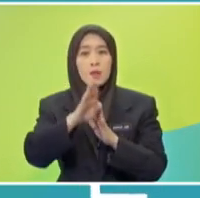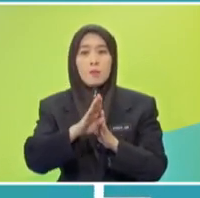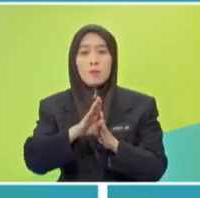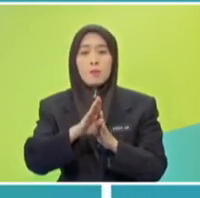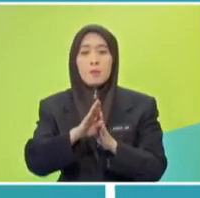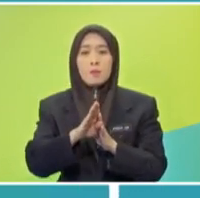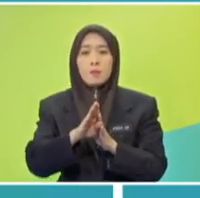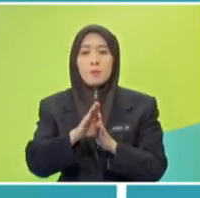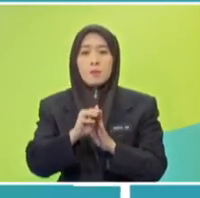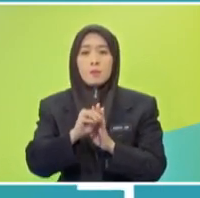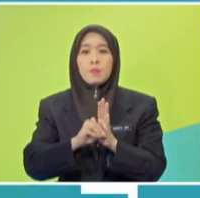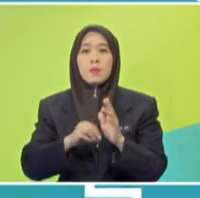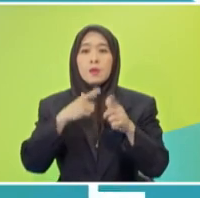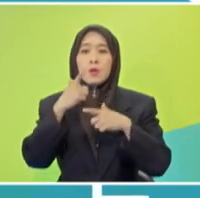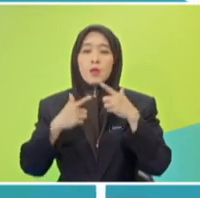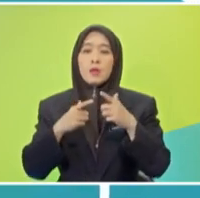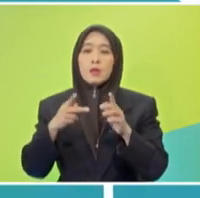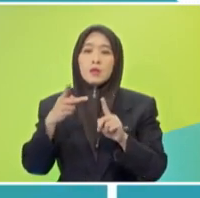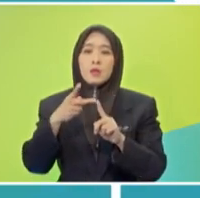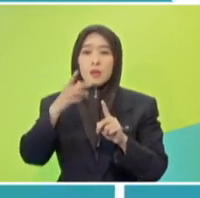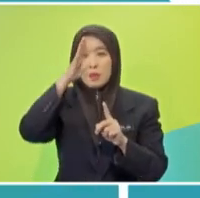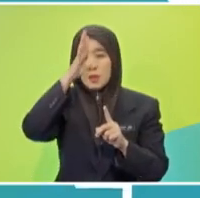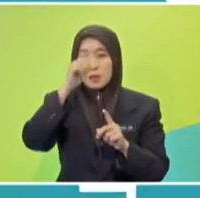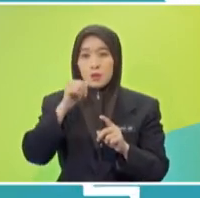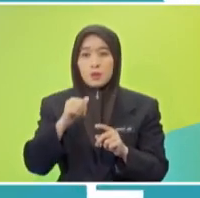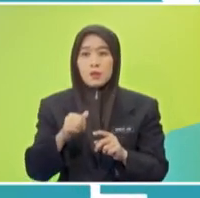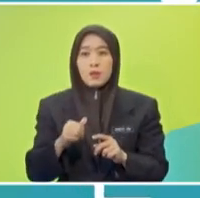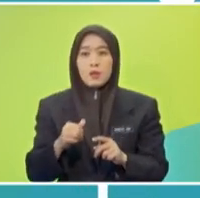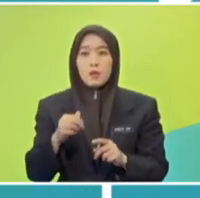koleksi terompah modern dan tradisional